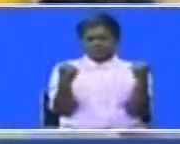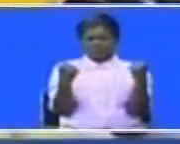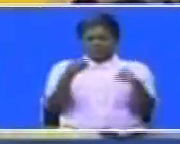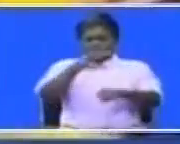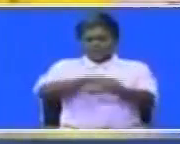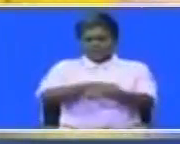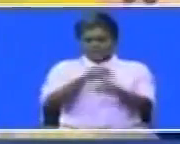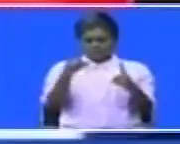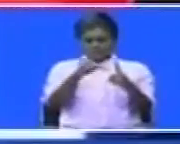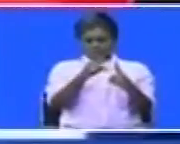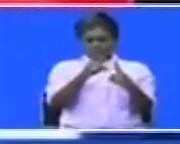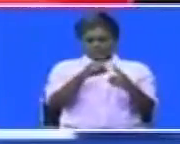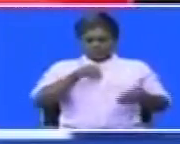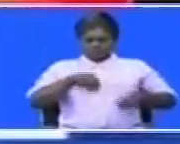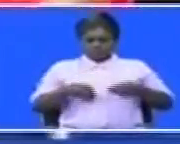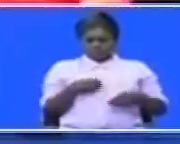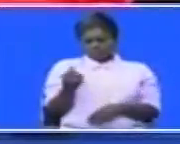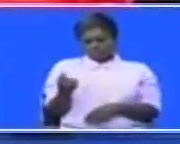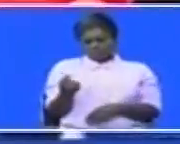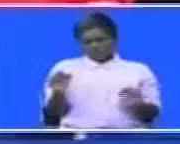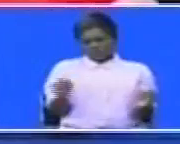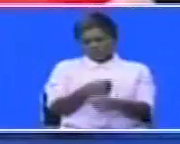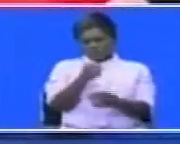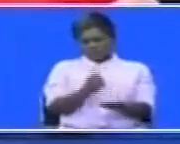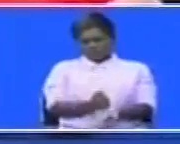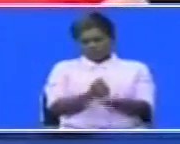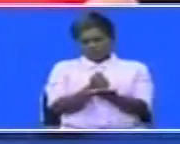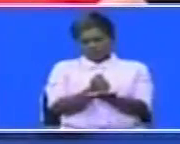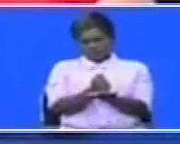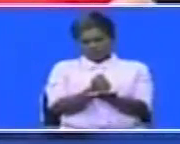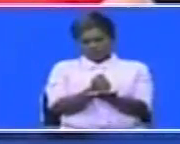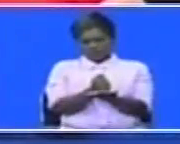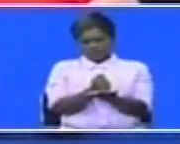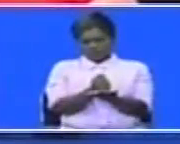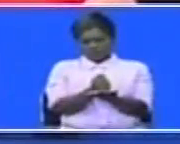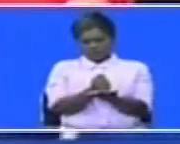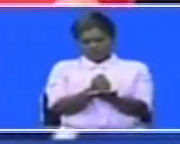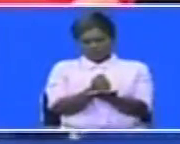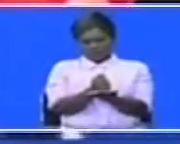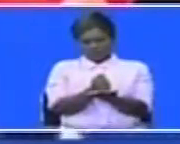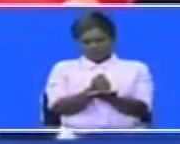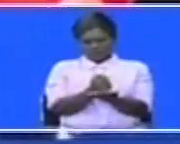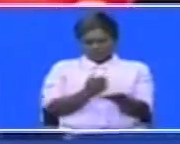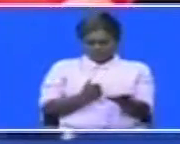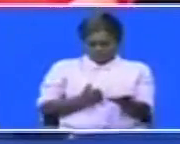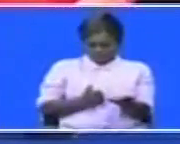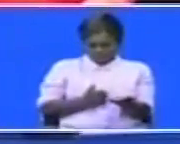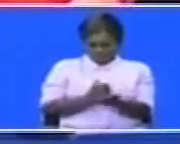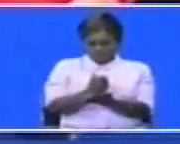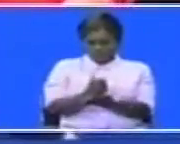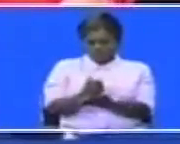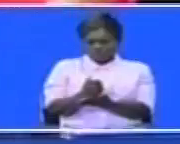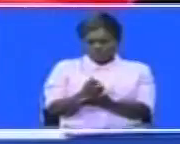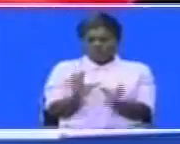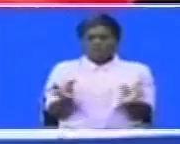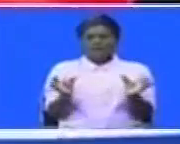ambazo zilimlemaza kiasi cha kutoweza kujisaidia. It went through the mid of the buttock up to the